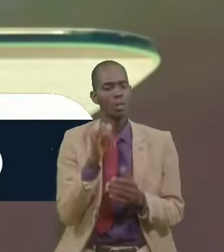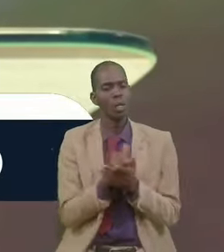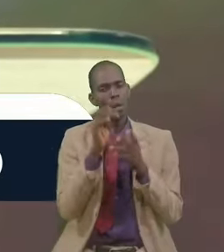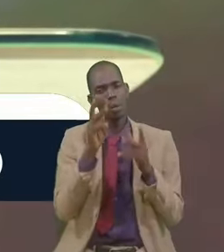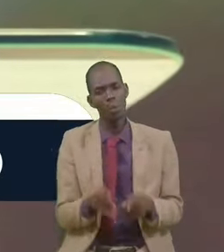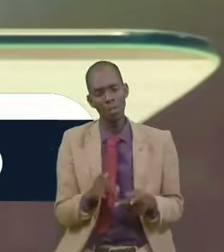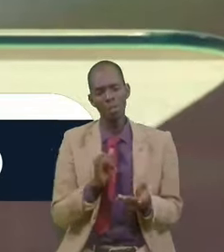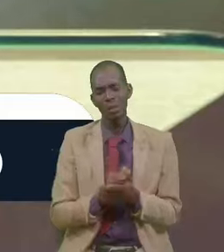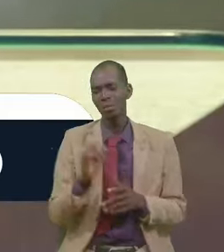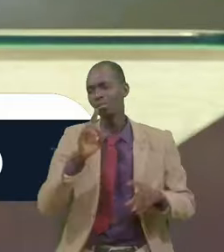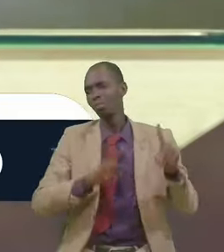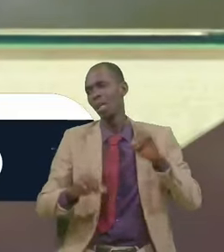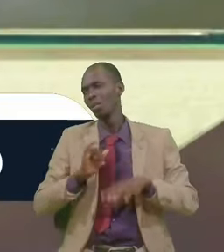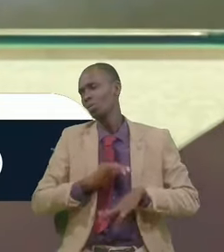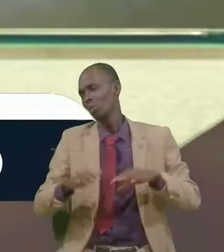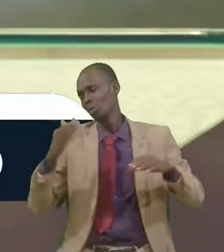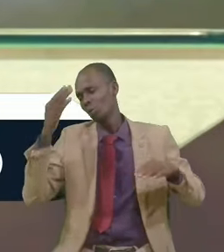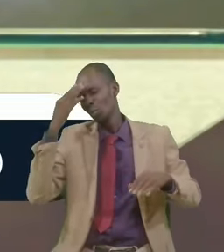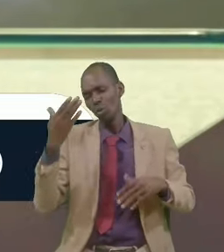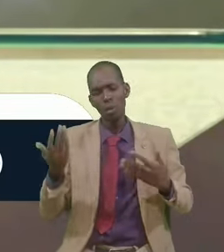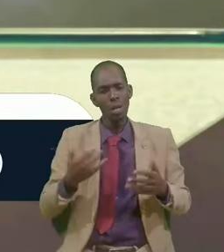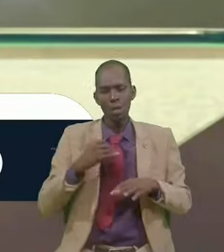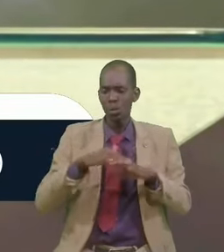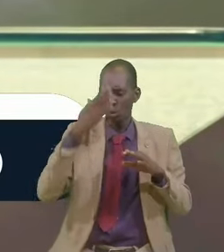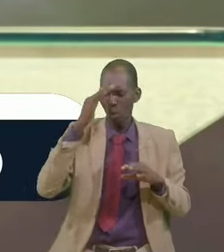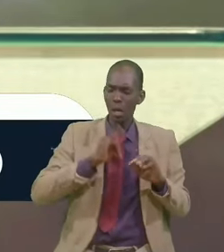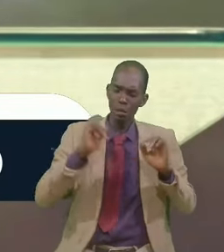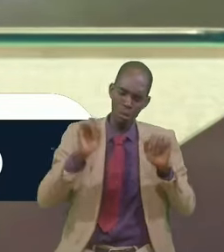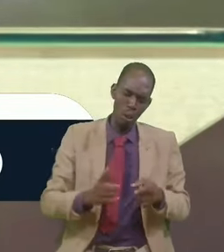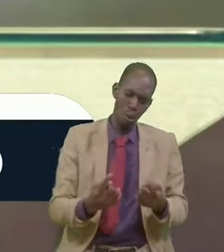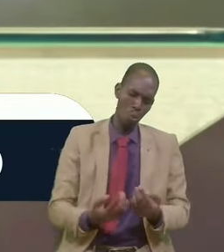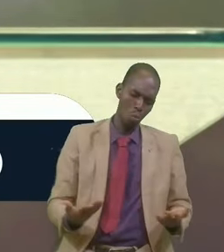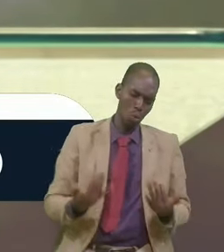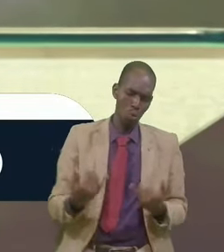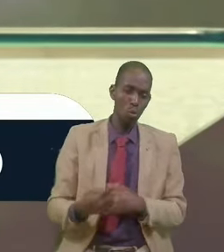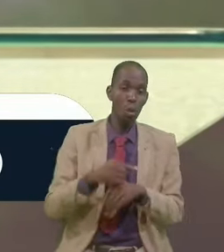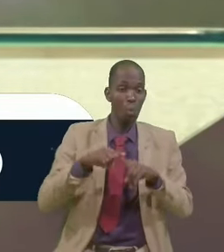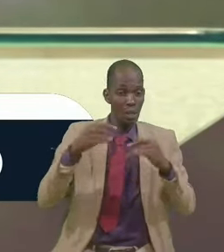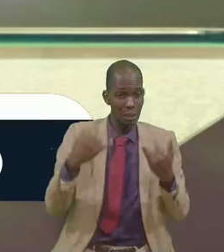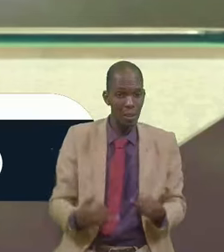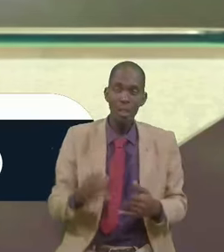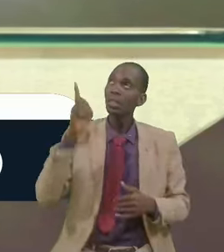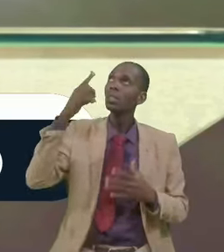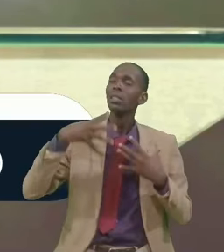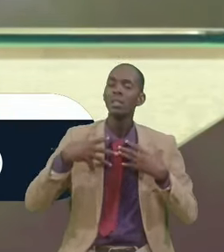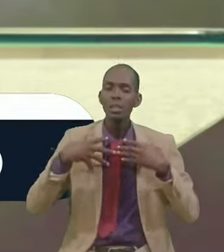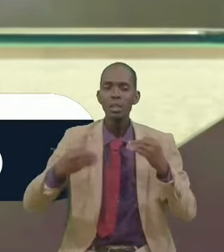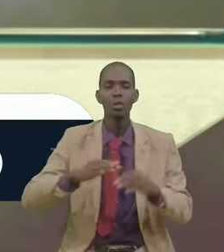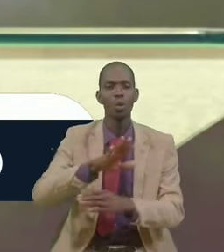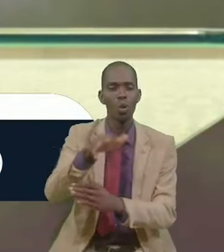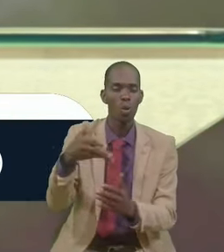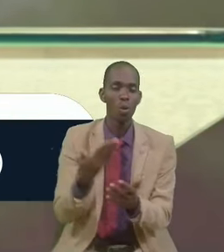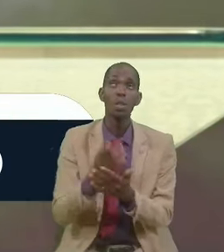dit que je ne veux même pas venir. Je ne sais pas si je peux venir aujourd'hui, je suis arrivé. Il a guéri. Il envoie